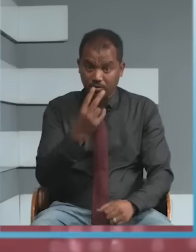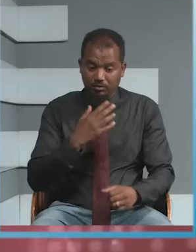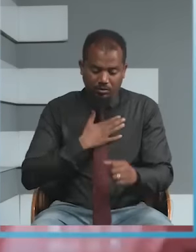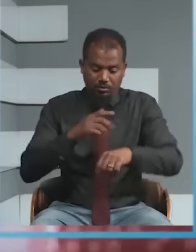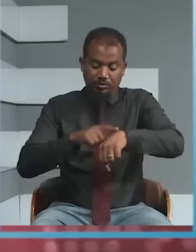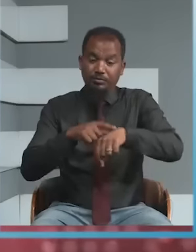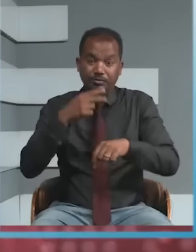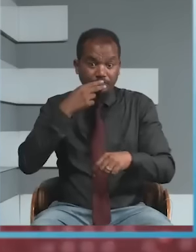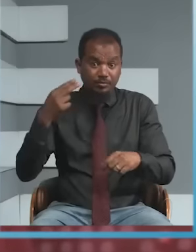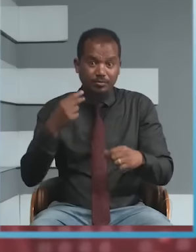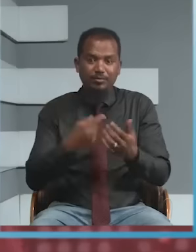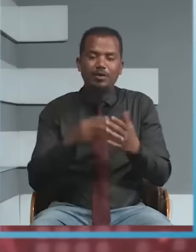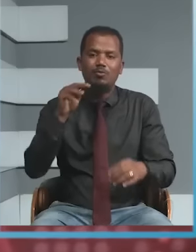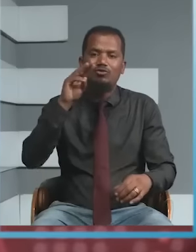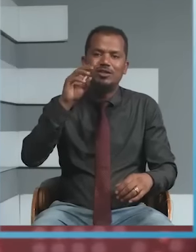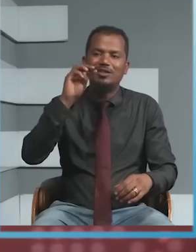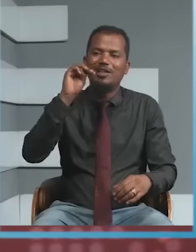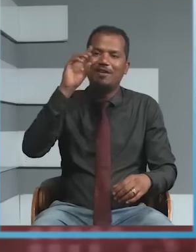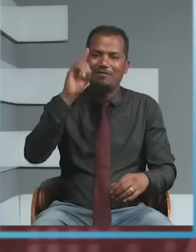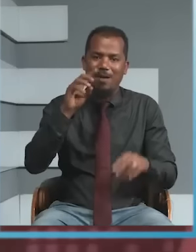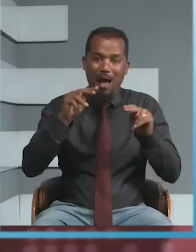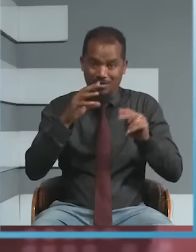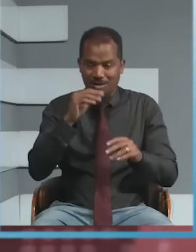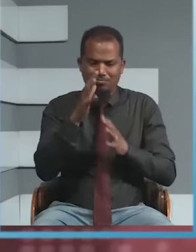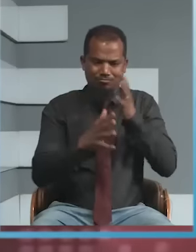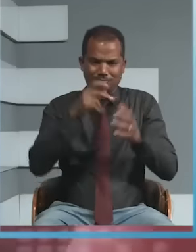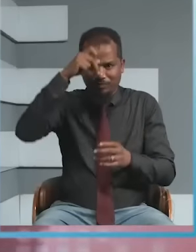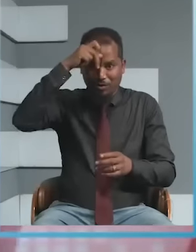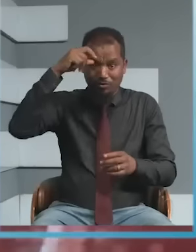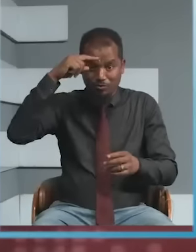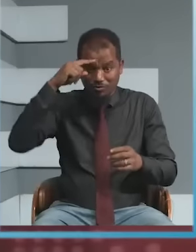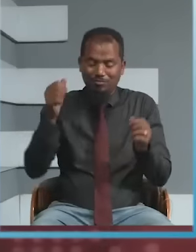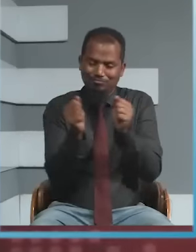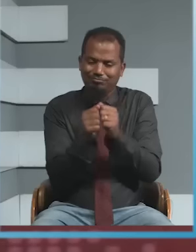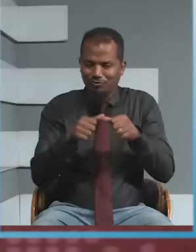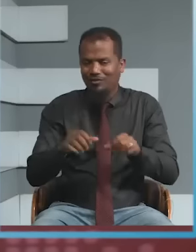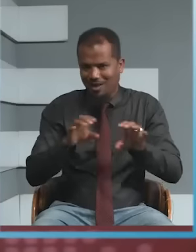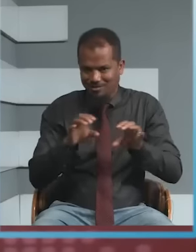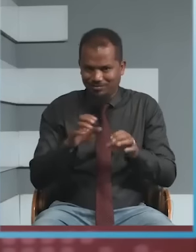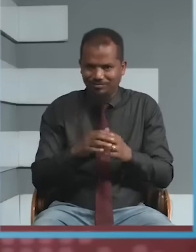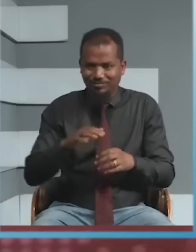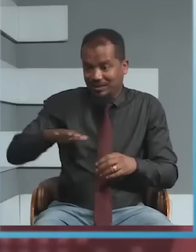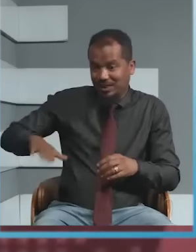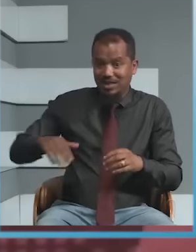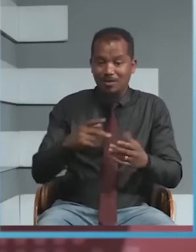ተመልካቾቻችን የሰዓቱ ዜና አለ ሙስጠፋ መሐመድና በመልከት ቋንቋው ደግሞ ዳዊት ጎሳዬ በጋራ አብረናችሁ ቆይታ አደረግን።